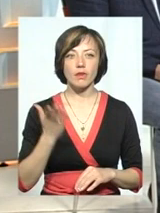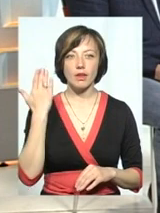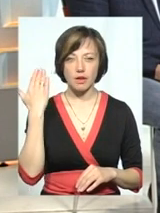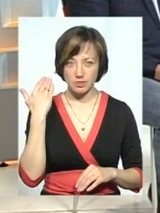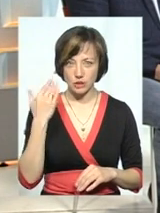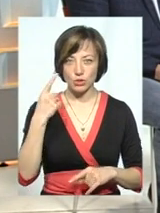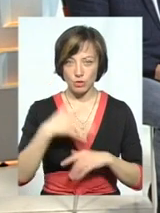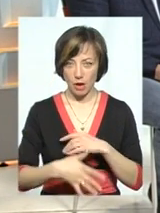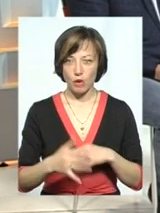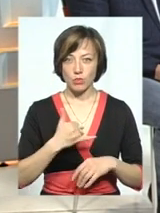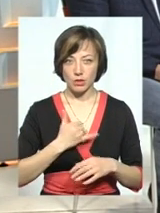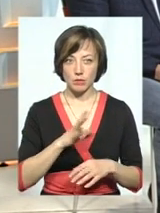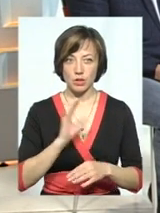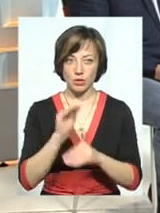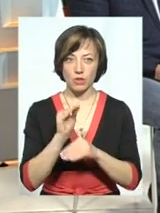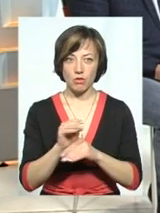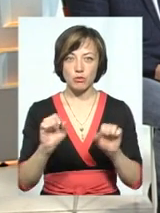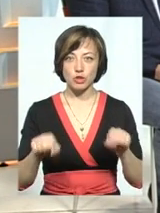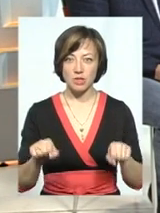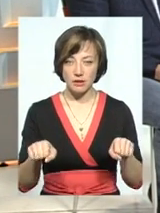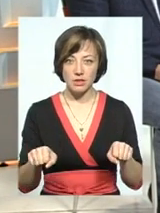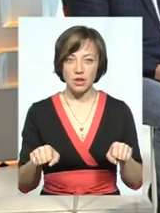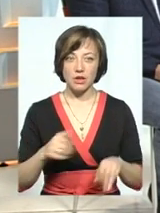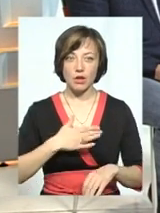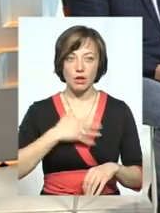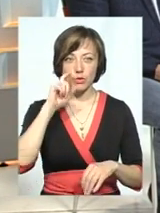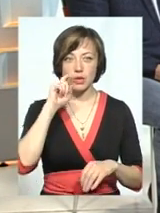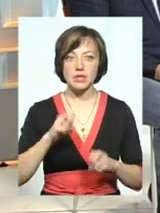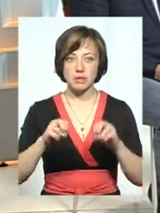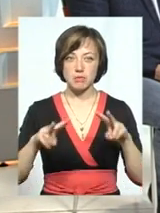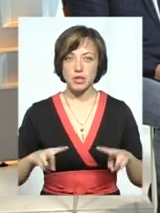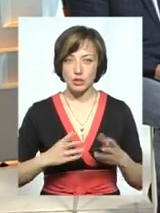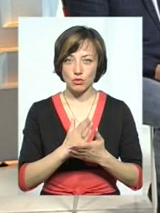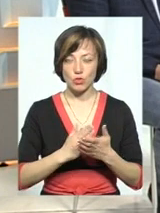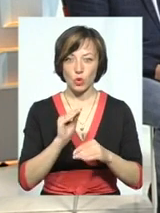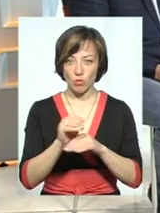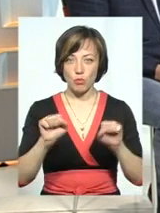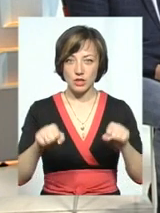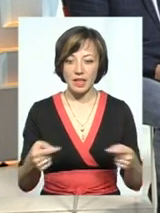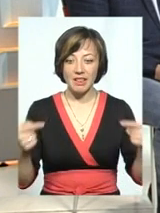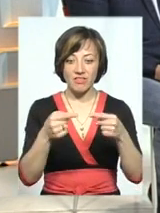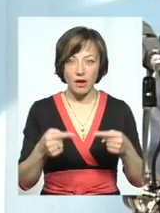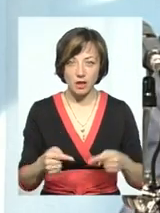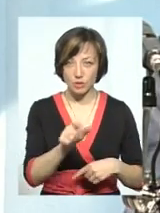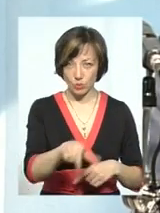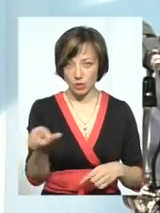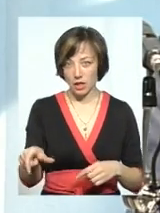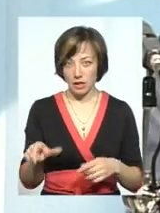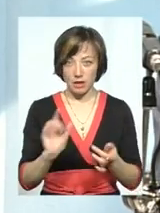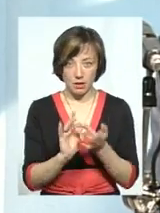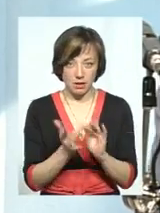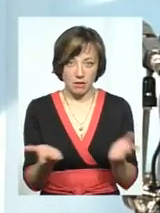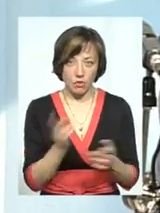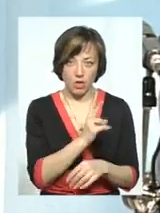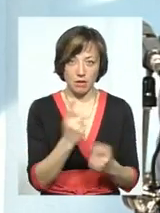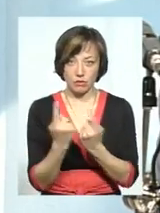розуміли? Чи в нас були якісь додаткові можливості, чи там, допустимо, нашої української спецслужби були якісь додаткові можливості ідентифікації користувачів там соціальної мережі